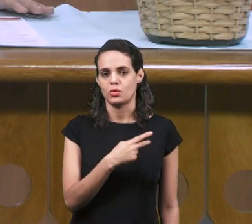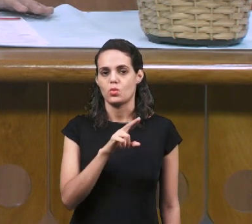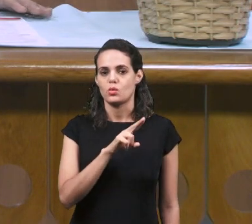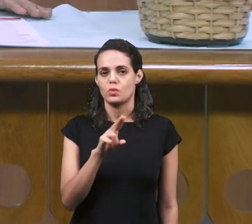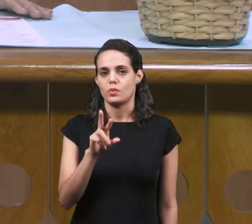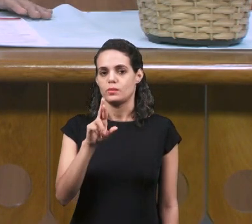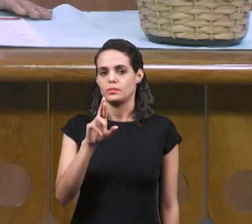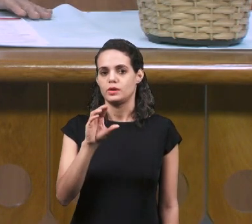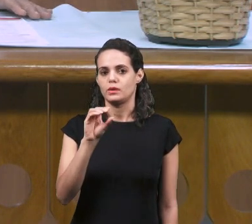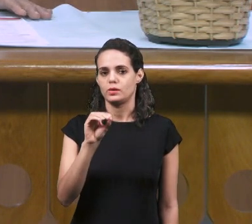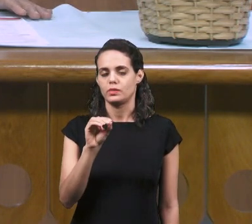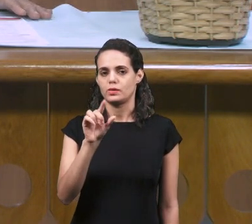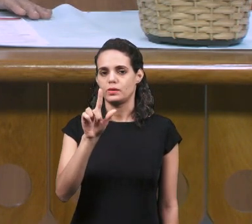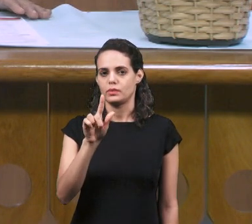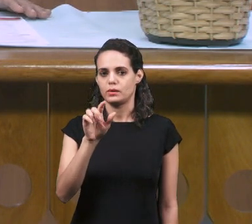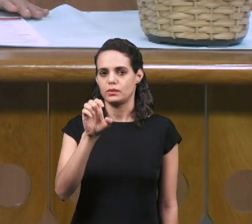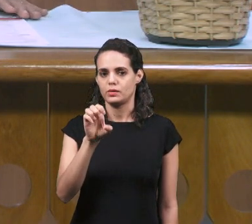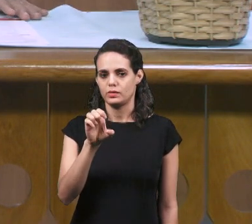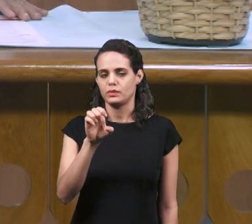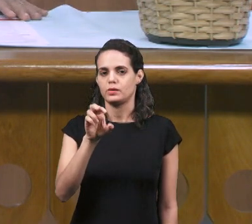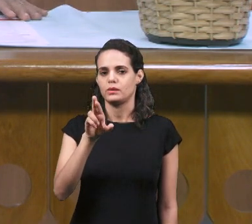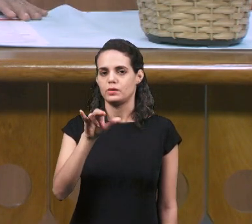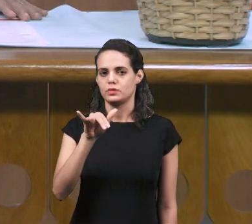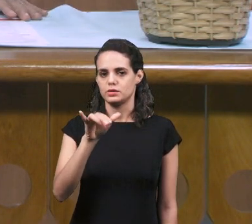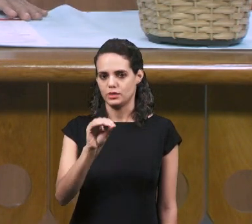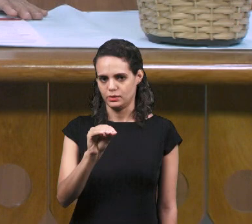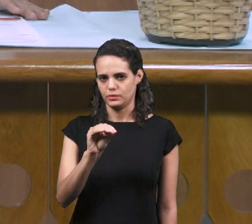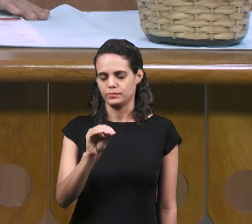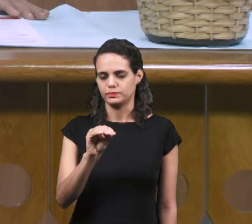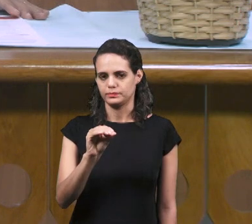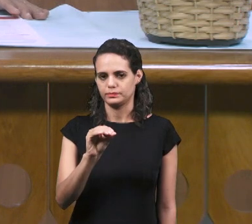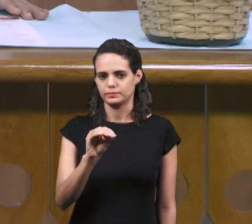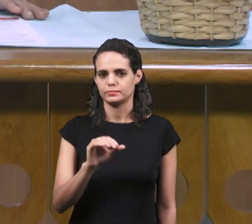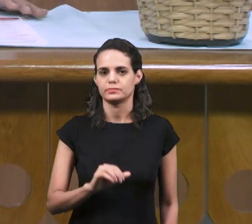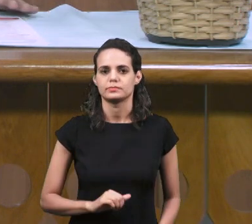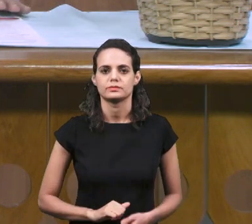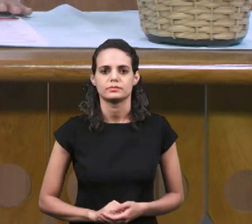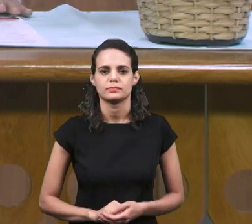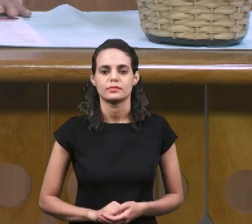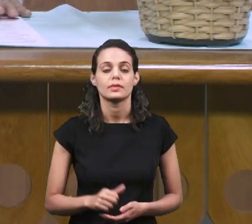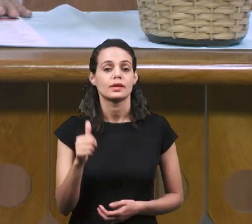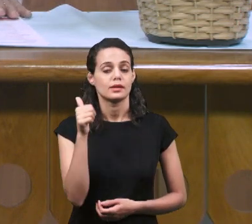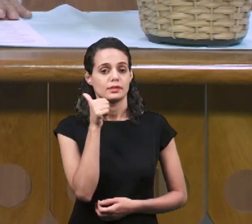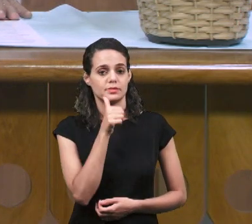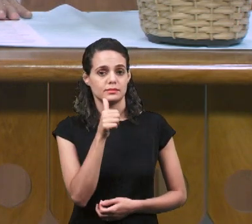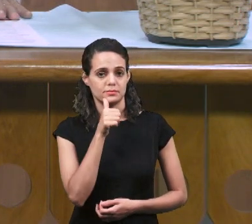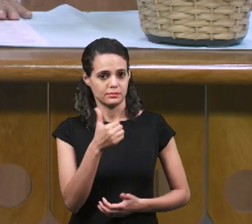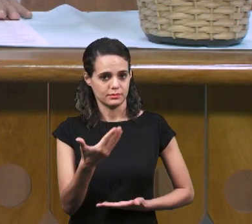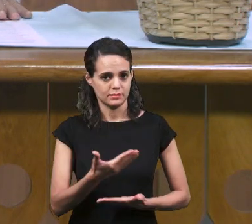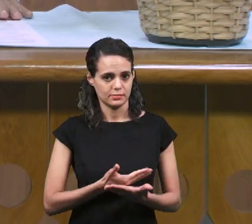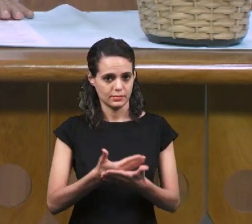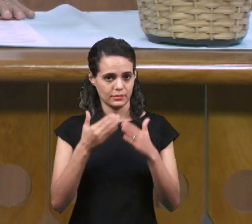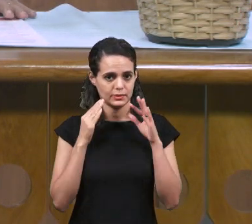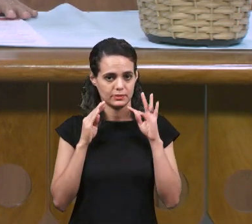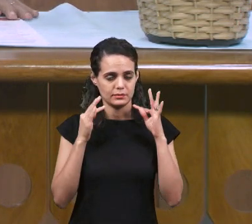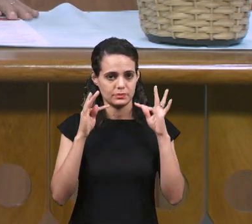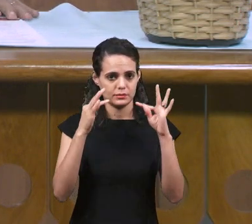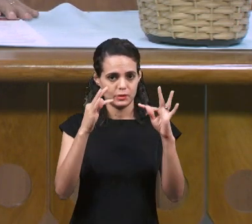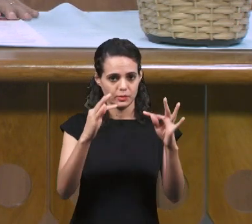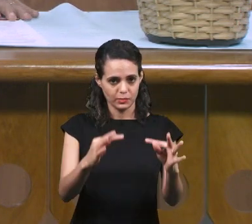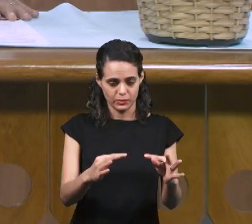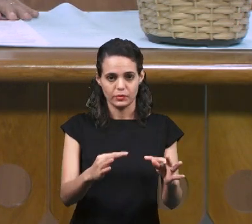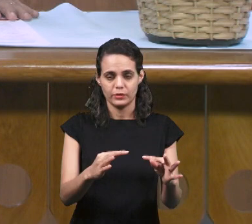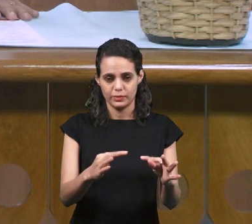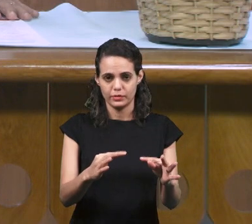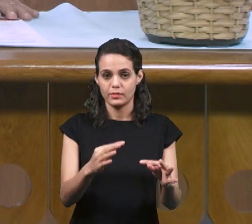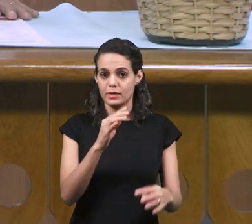sœur, elle donne son témoignage. Elle dit à propos des révélations, l'apprentissage de